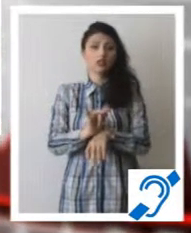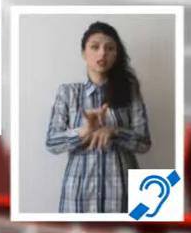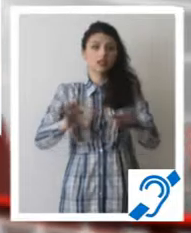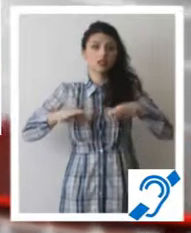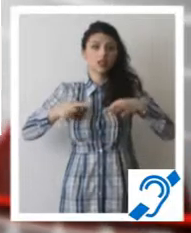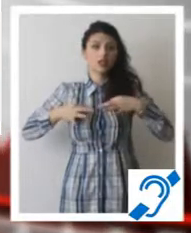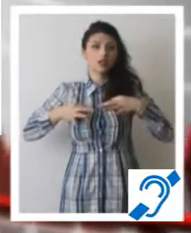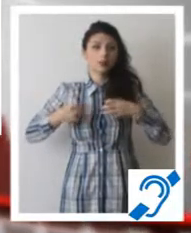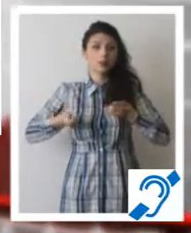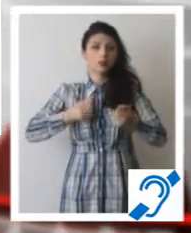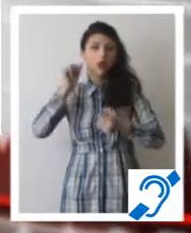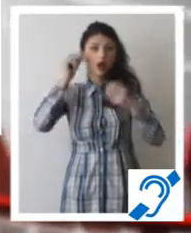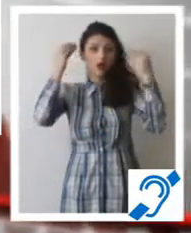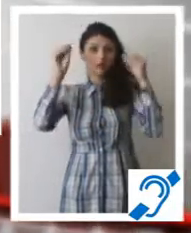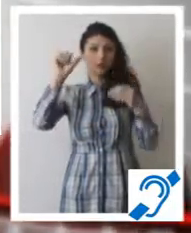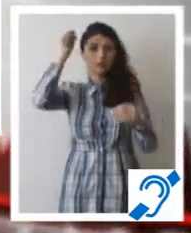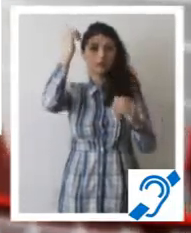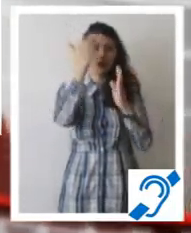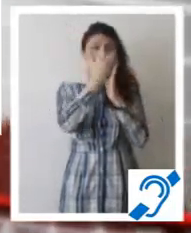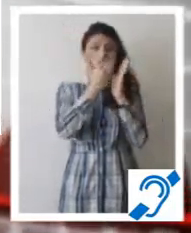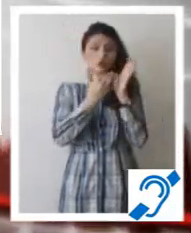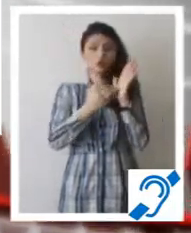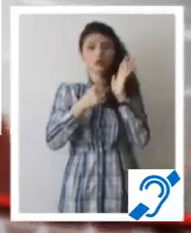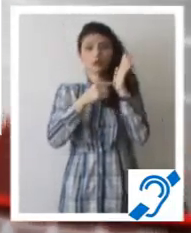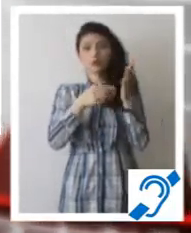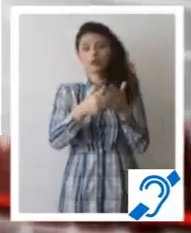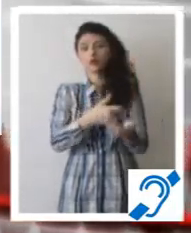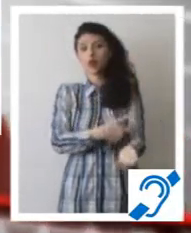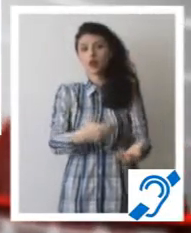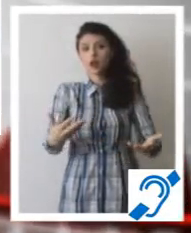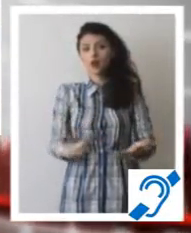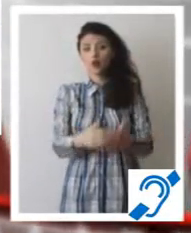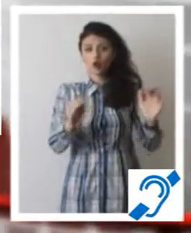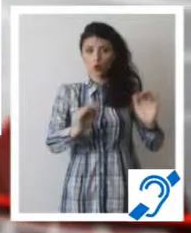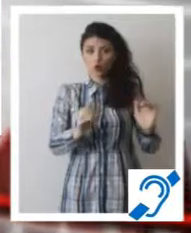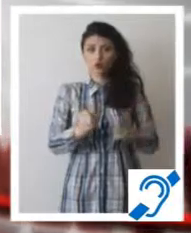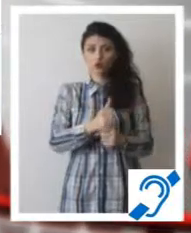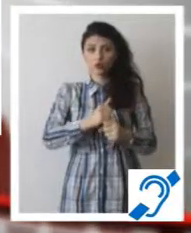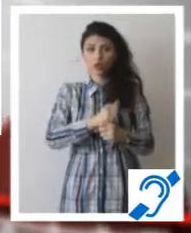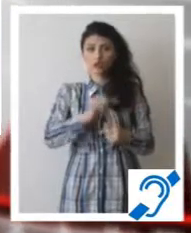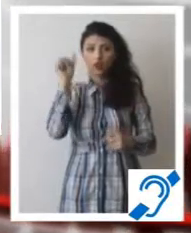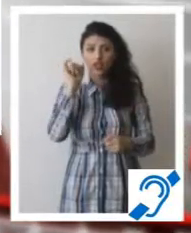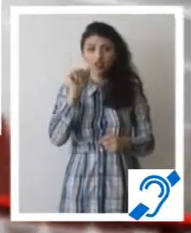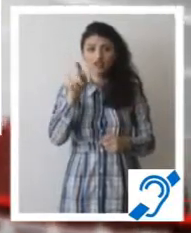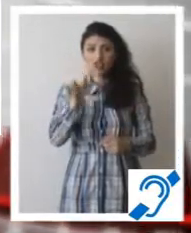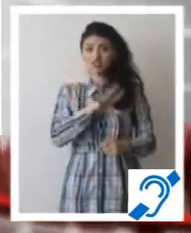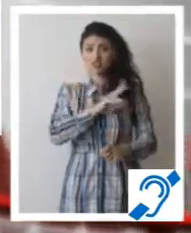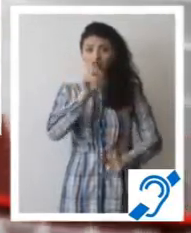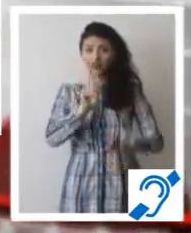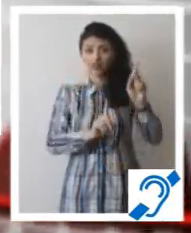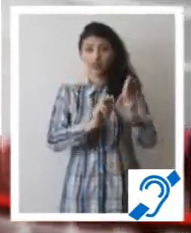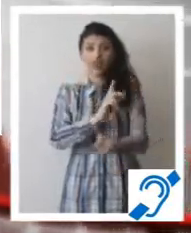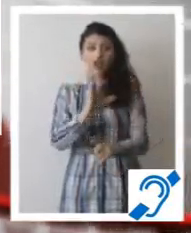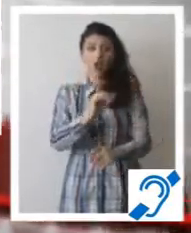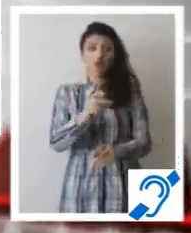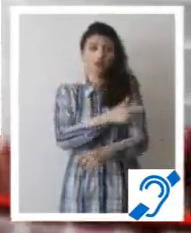Publică Argeș a transmis primele rezultate ale analizelor de la probele recoltate în cazul copiilor din județ cu infecții grave. Dacă în cazul